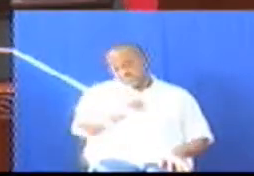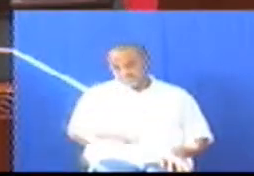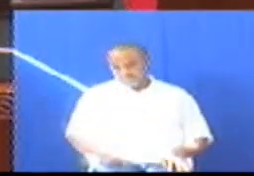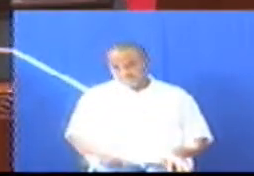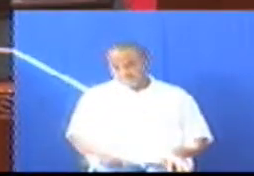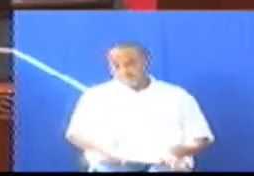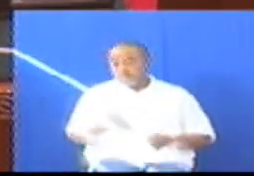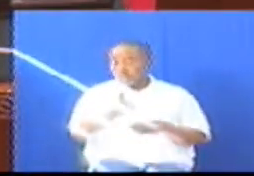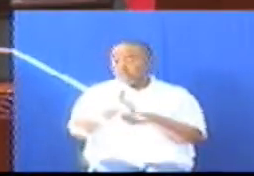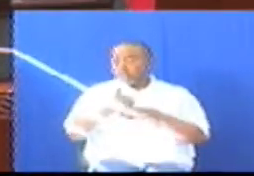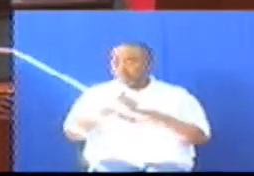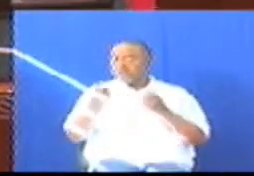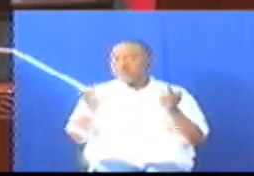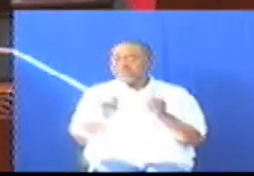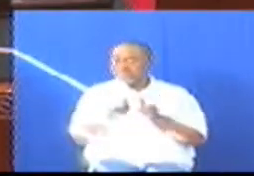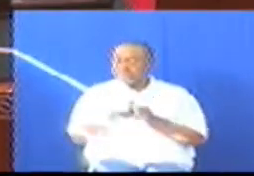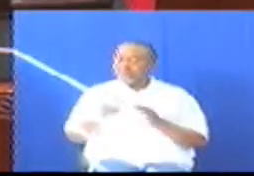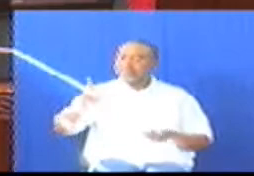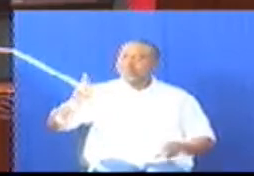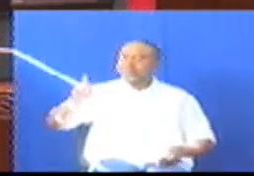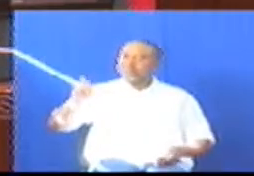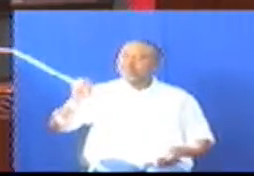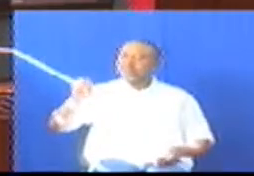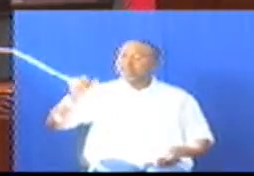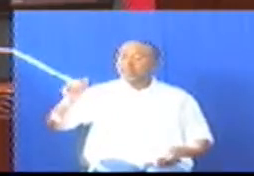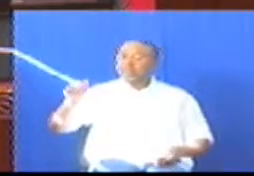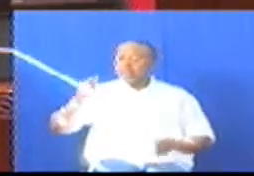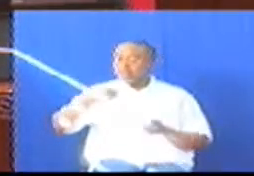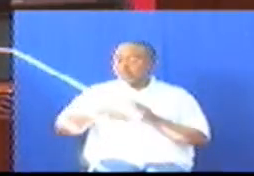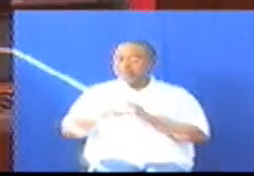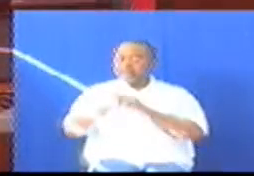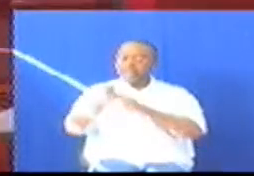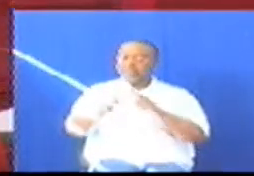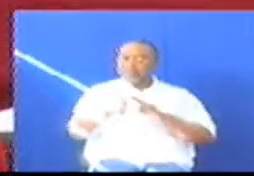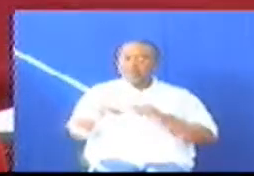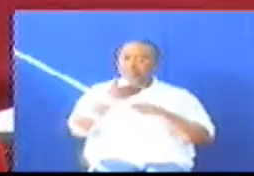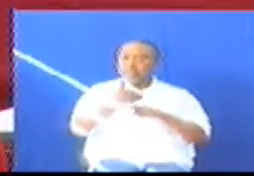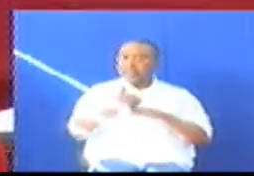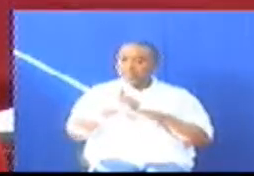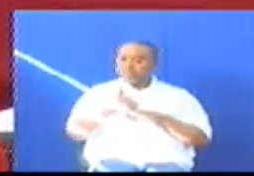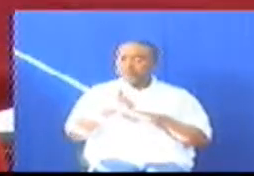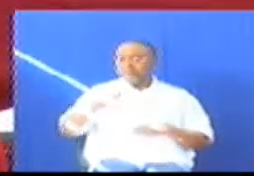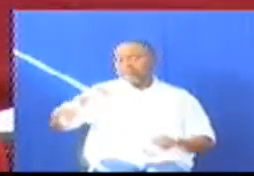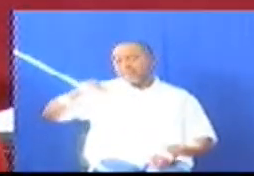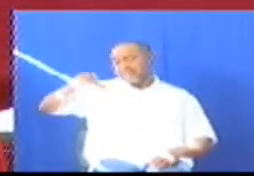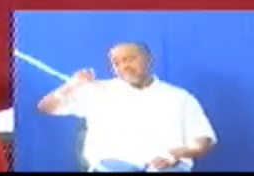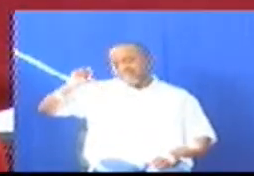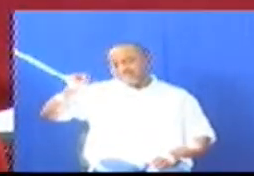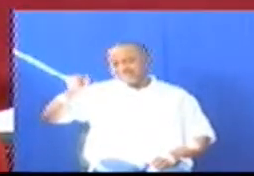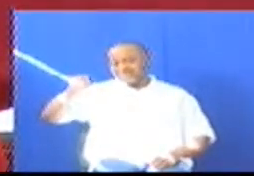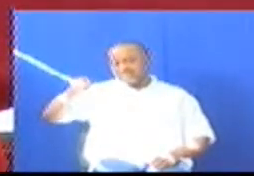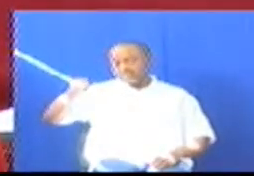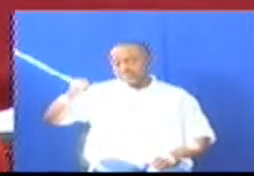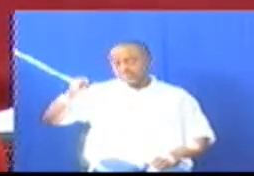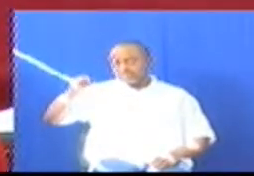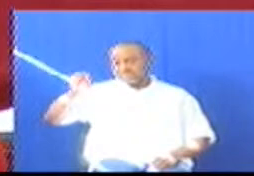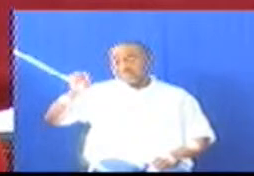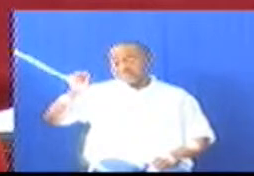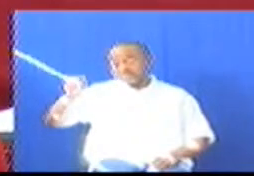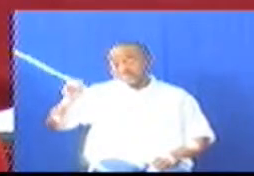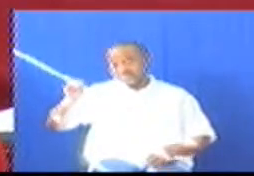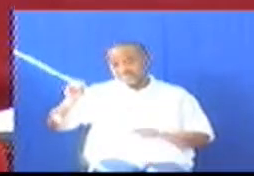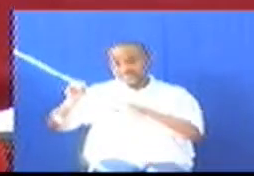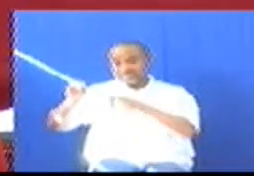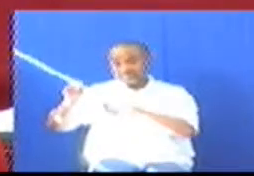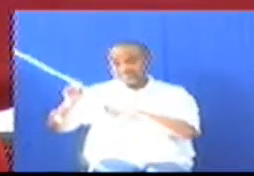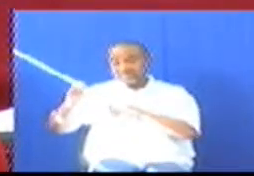ya REA iliingia mkataba na kampuni ya SMEC Inter Limited